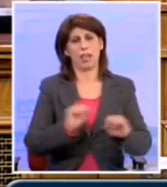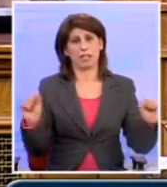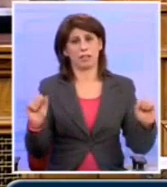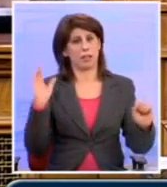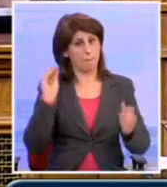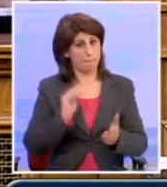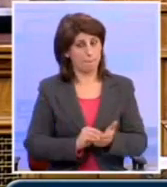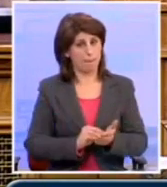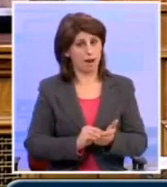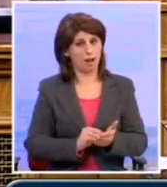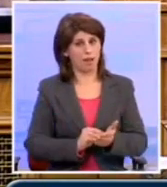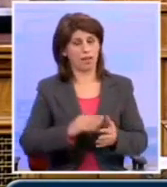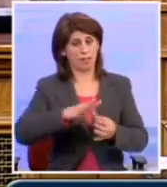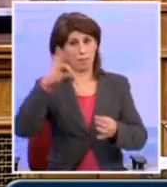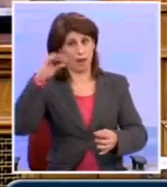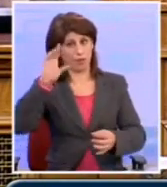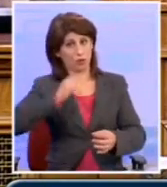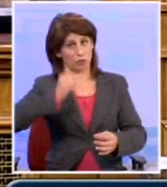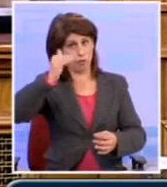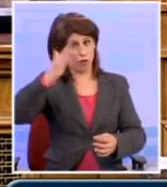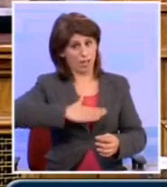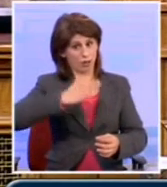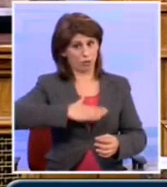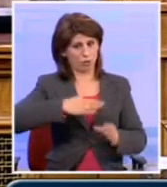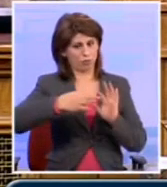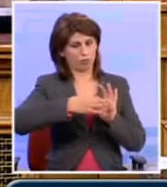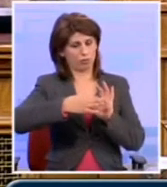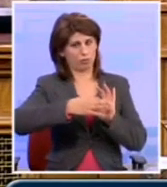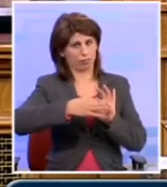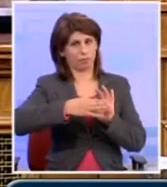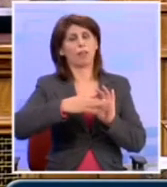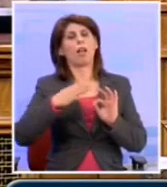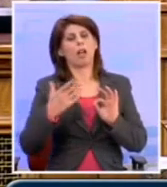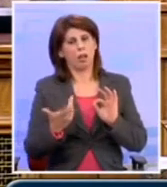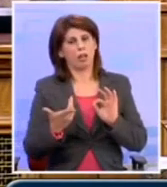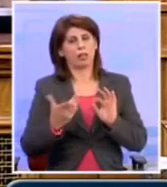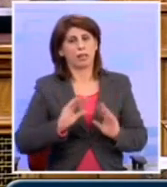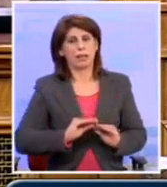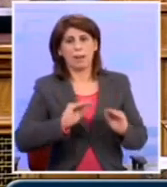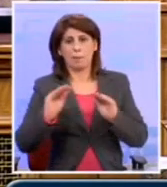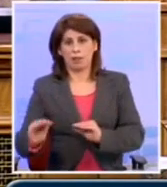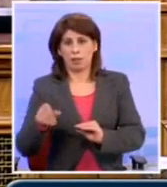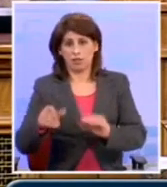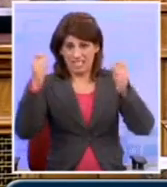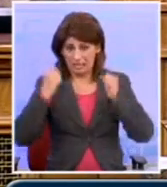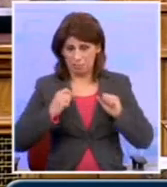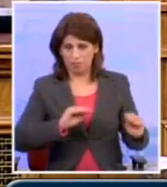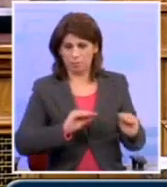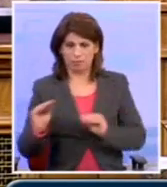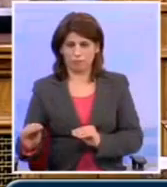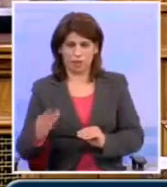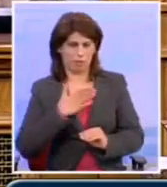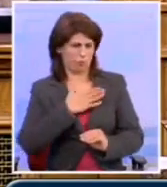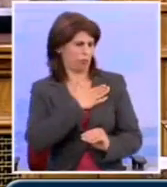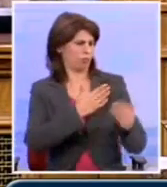πάλι τα τζιτζίκια του Βορρά και τα τζιτζίκια του Νότου, και καταλαβαίνετε τι εννοώ, συνασπίστηκαν ώστε να μεταφερθούν αυτές οι ζημίες από τους δικούς τους